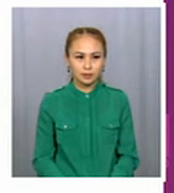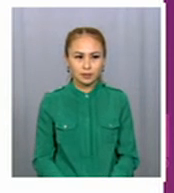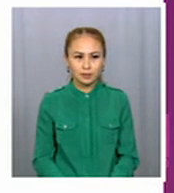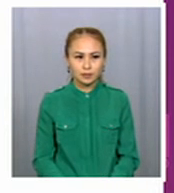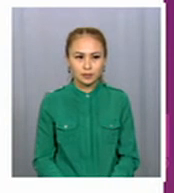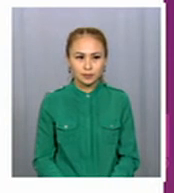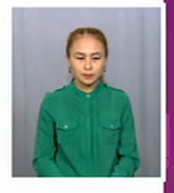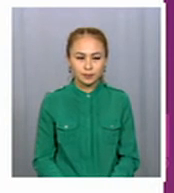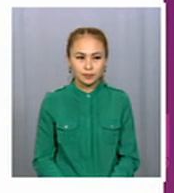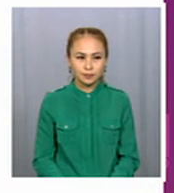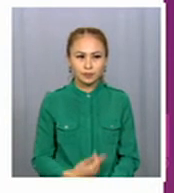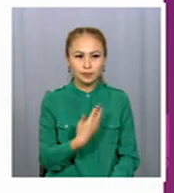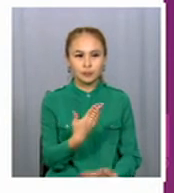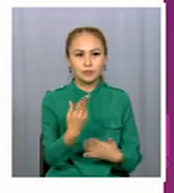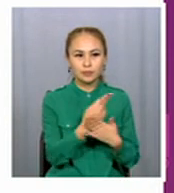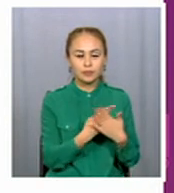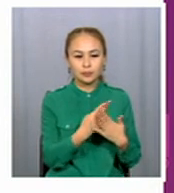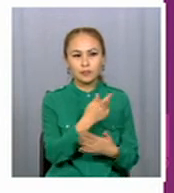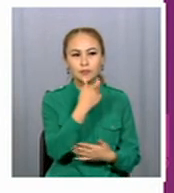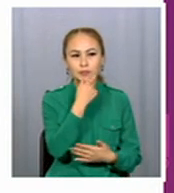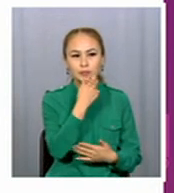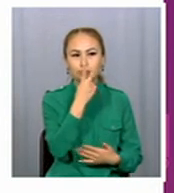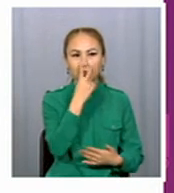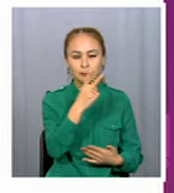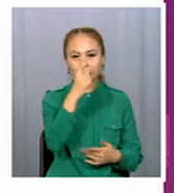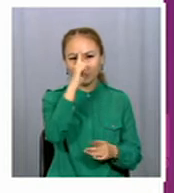Міне суретін қарап таны алдыңдар ма?